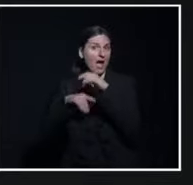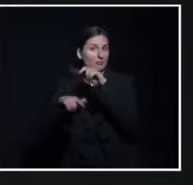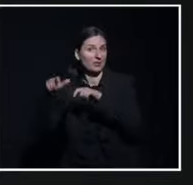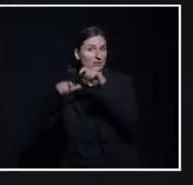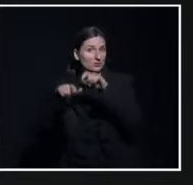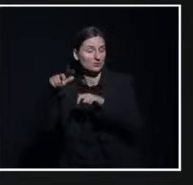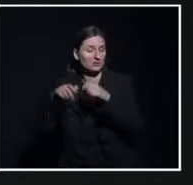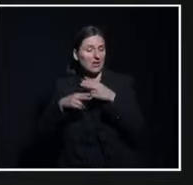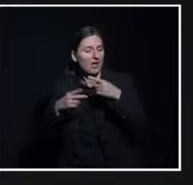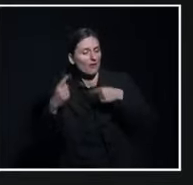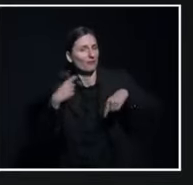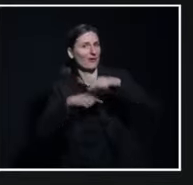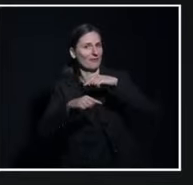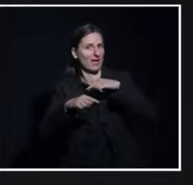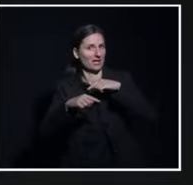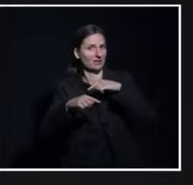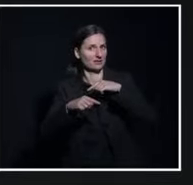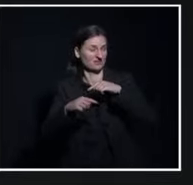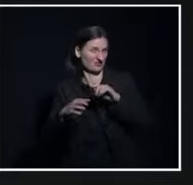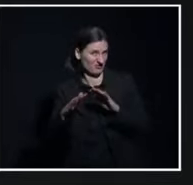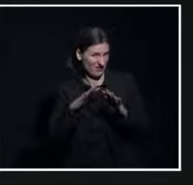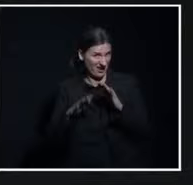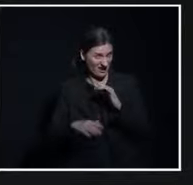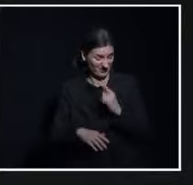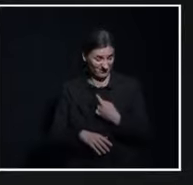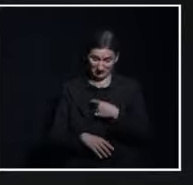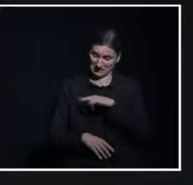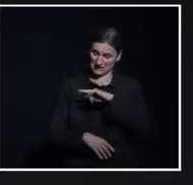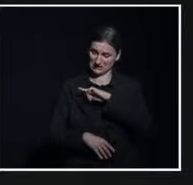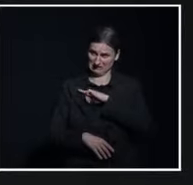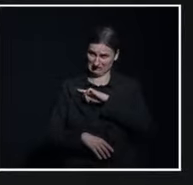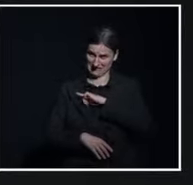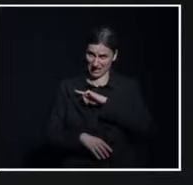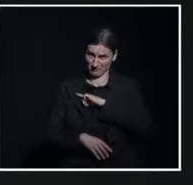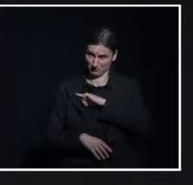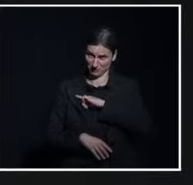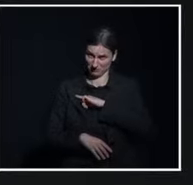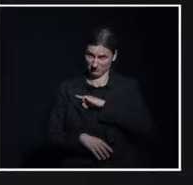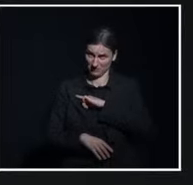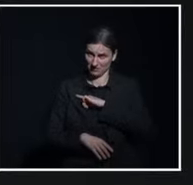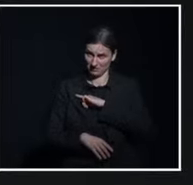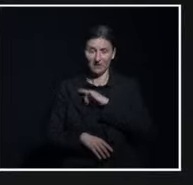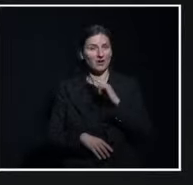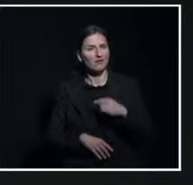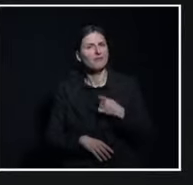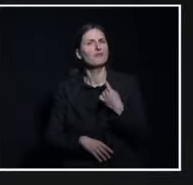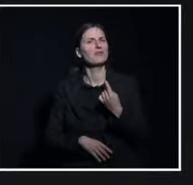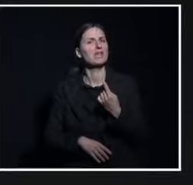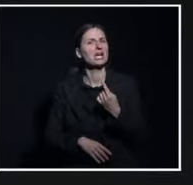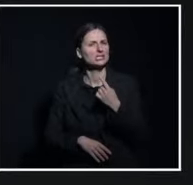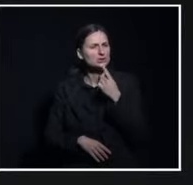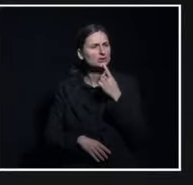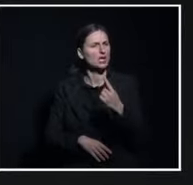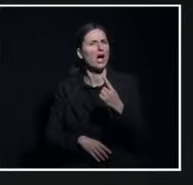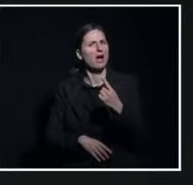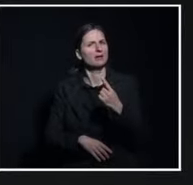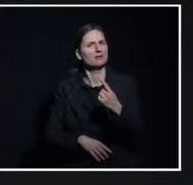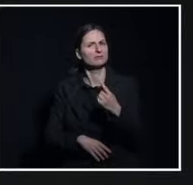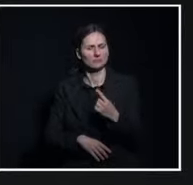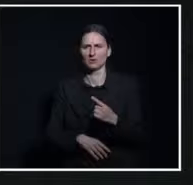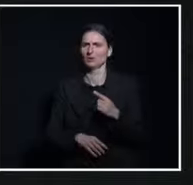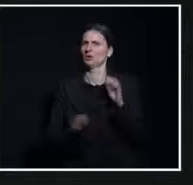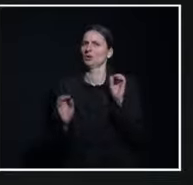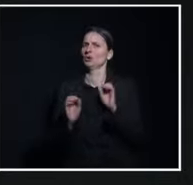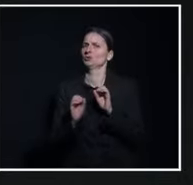oder Verwandte und womöglich auch wir selbst sich aufhetzen lassen,